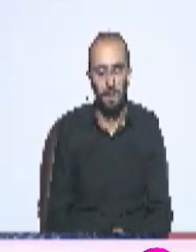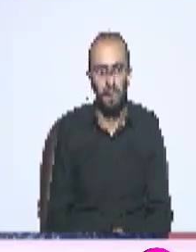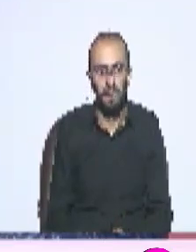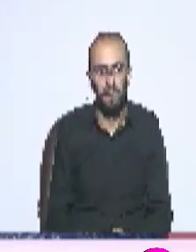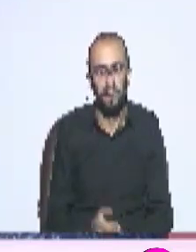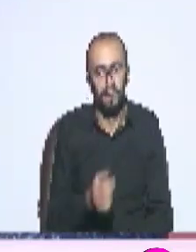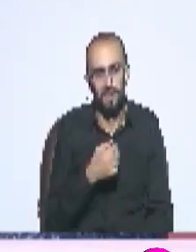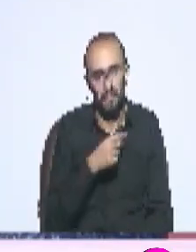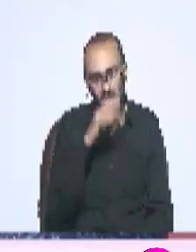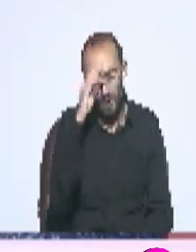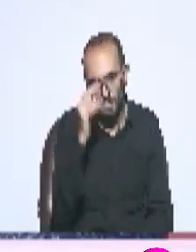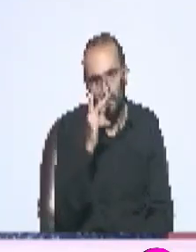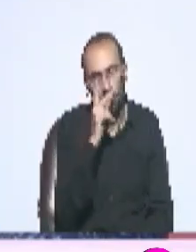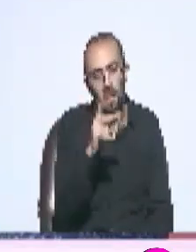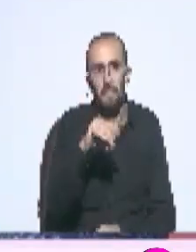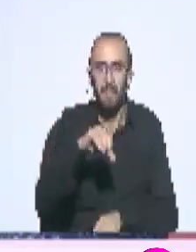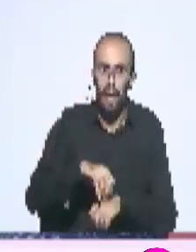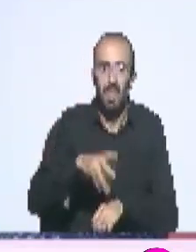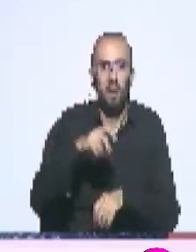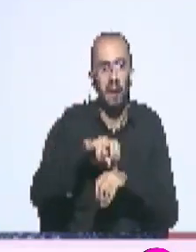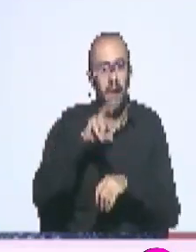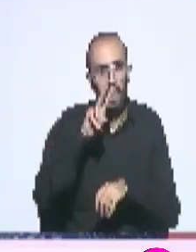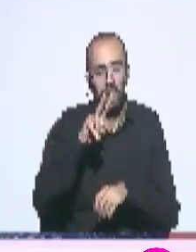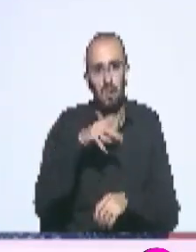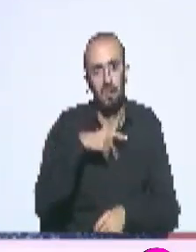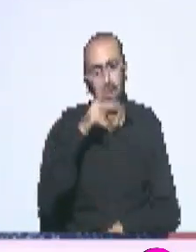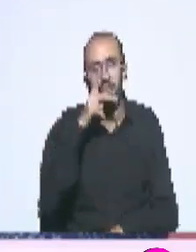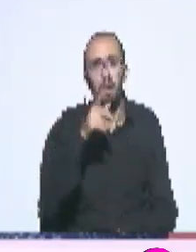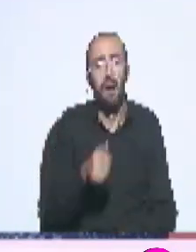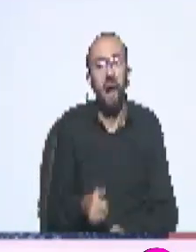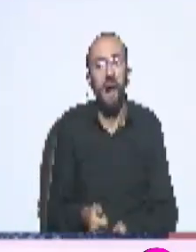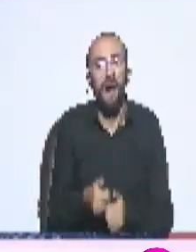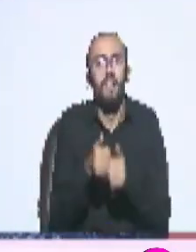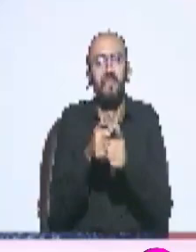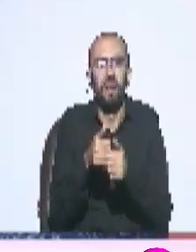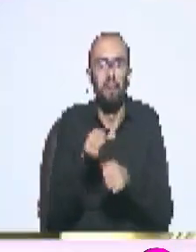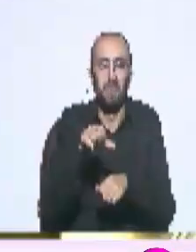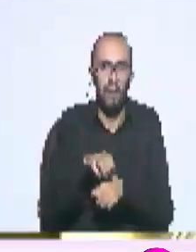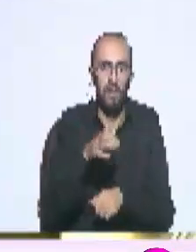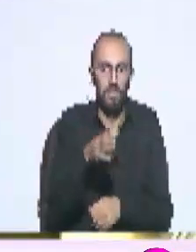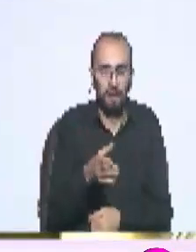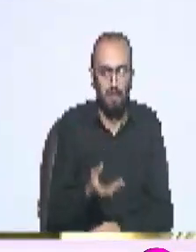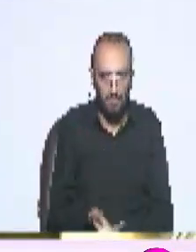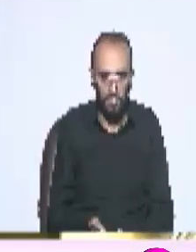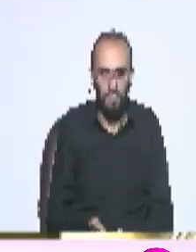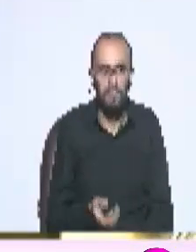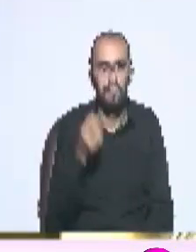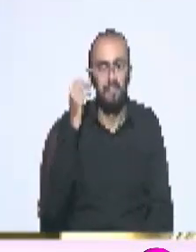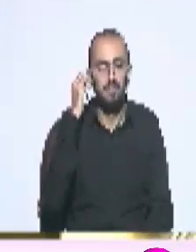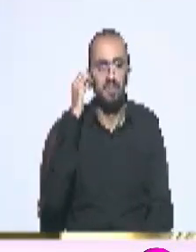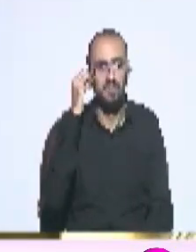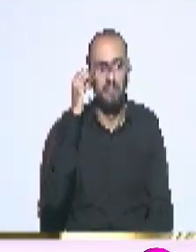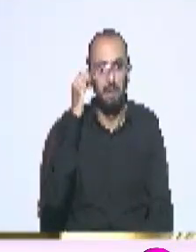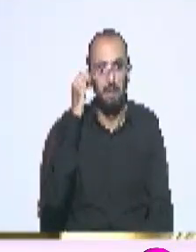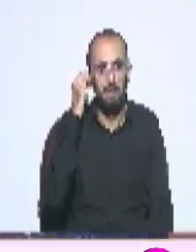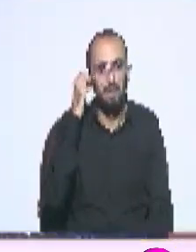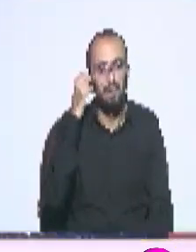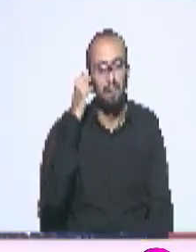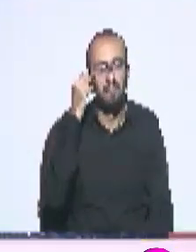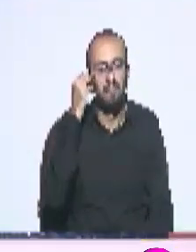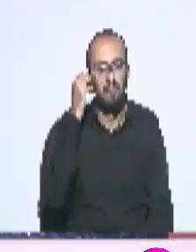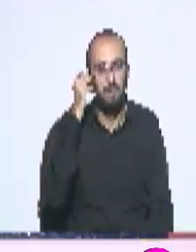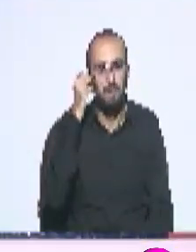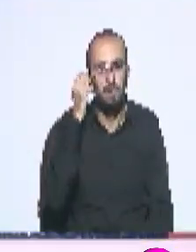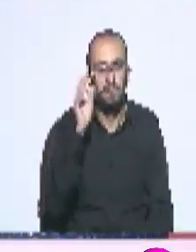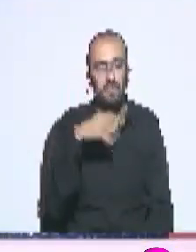ببقى حاطط عيني على مكان او اثنين حاسس ان هم دول افضل بلايس رؤيتي نفسها اتغيرت كل حاجه بتبقى اتغيرت اقول